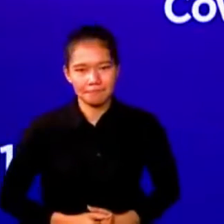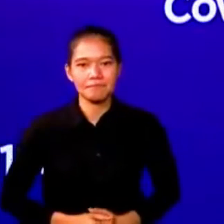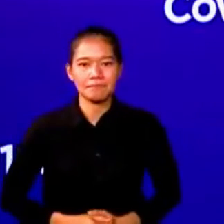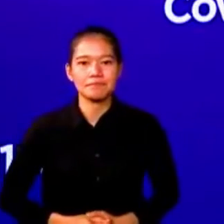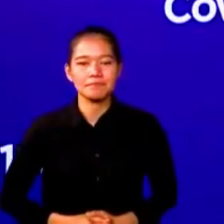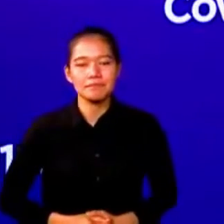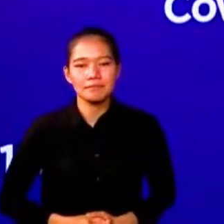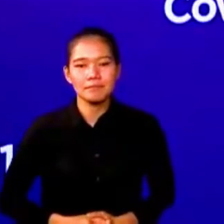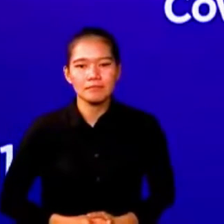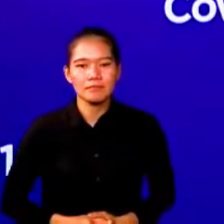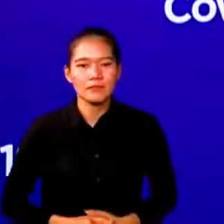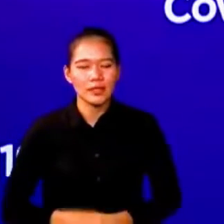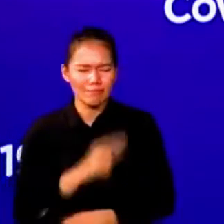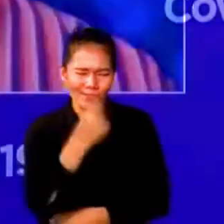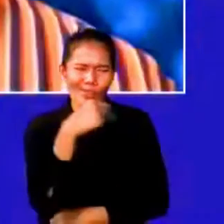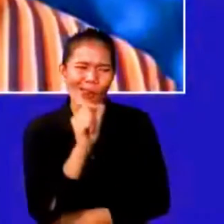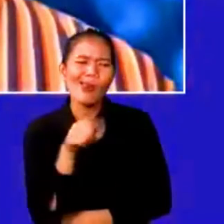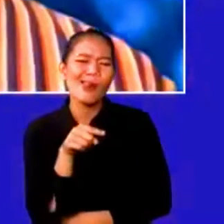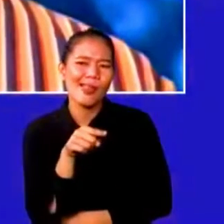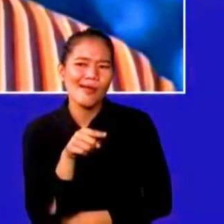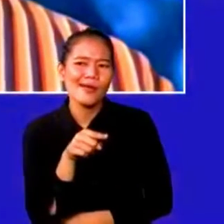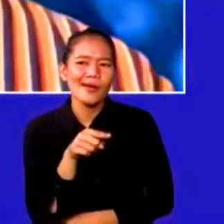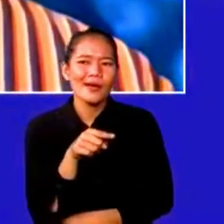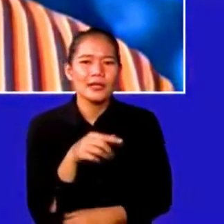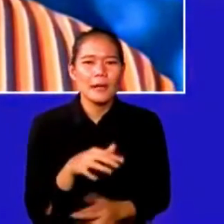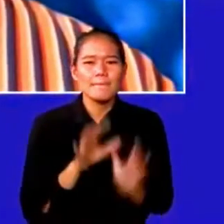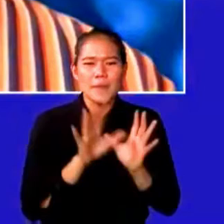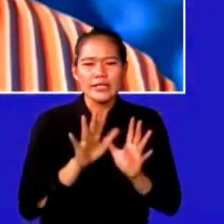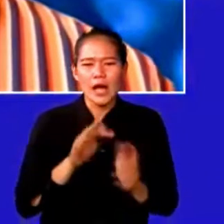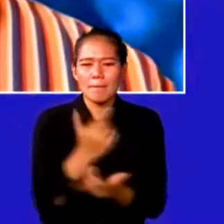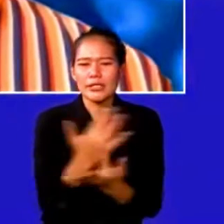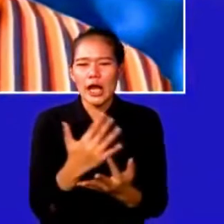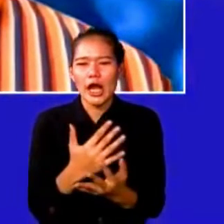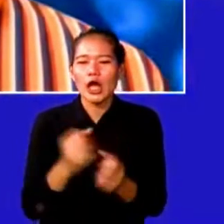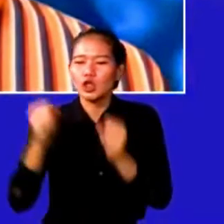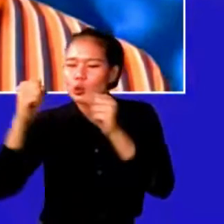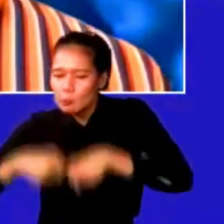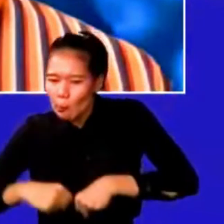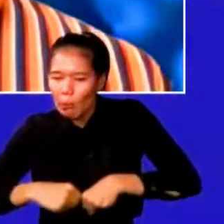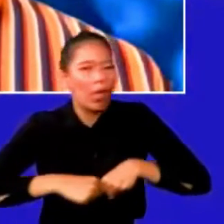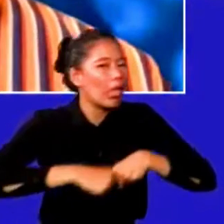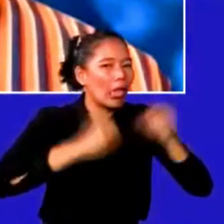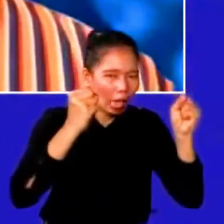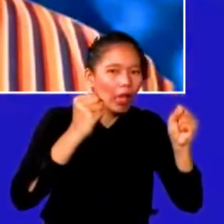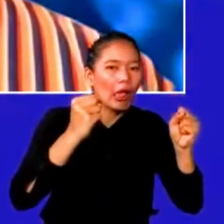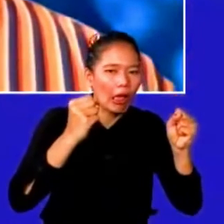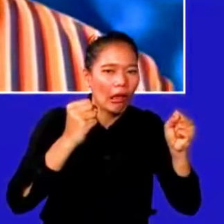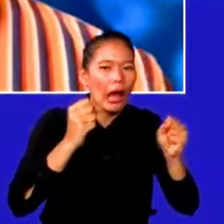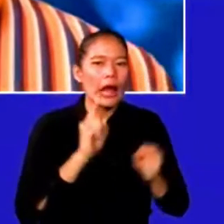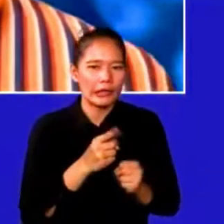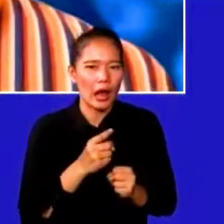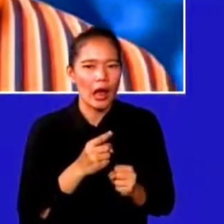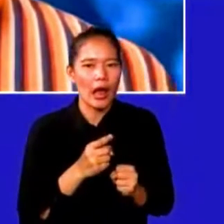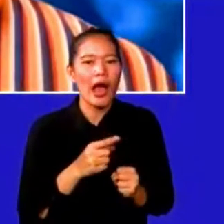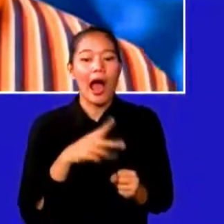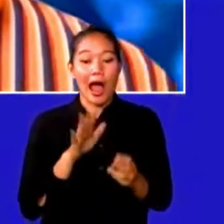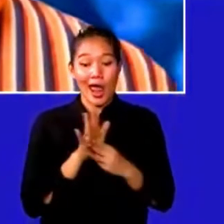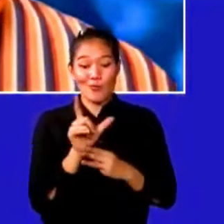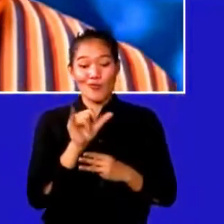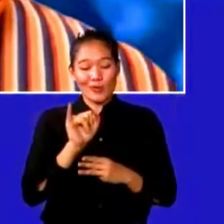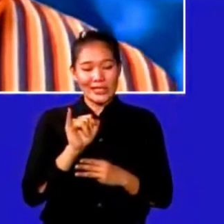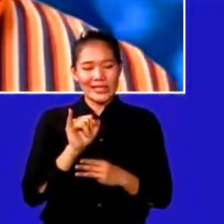ini Eh betul ya pro kontra di tengah masyarakat mengenai vaksinasi itu setidaknya kita